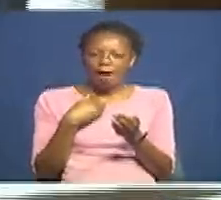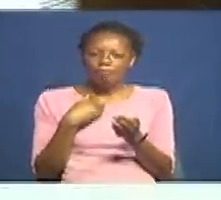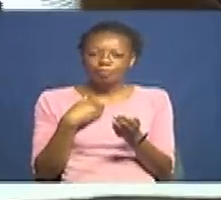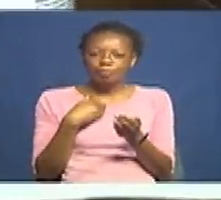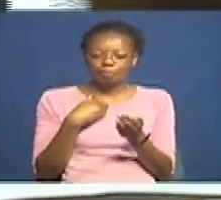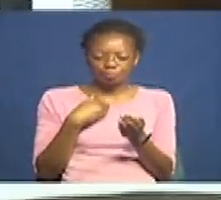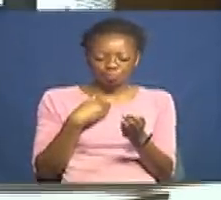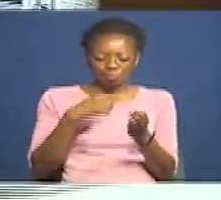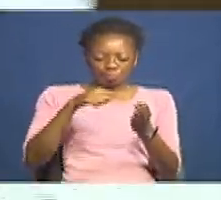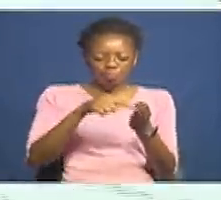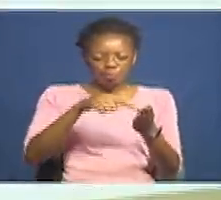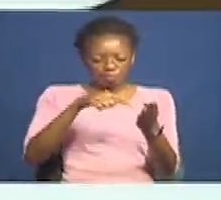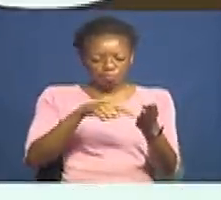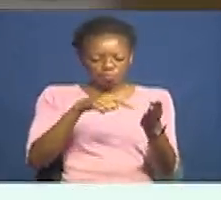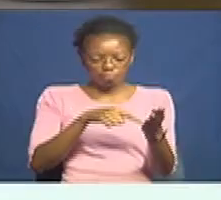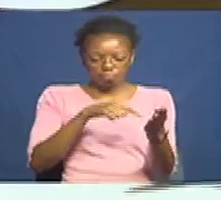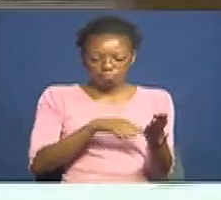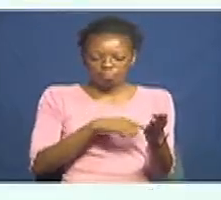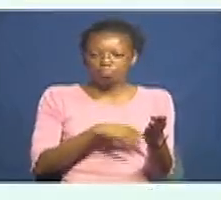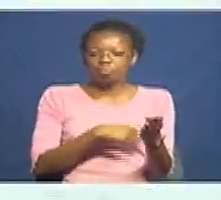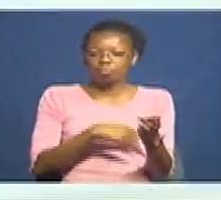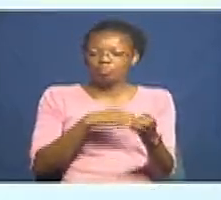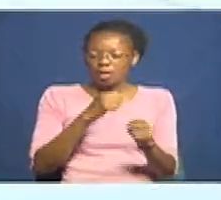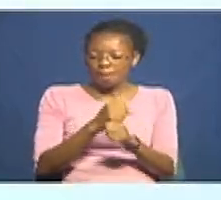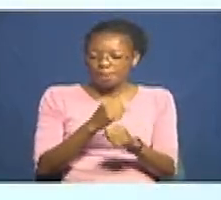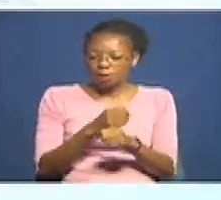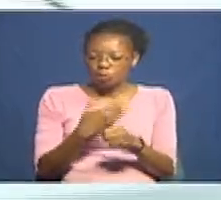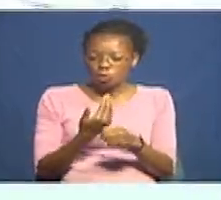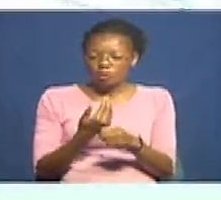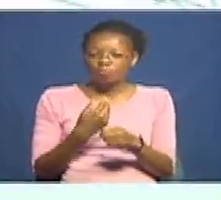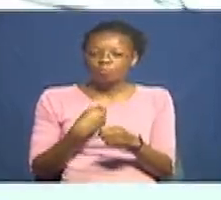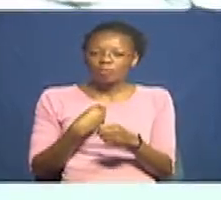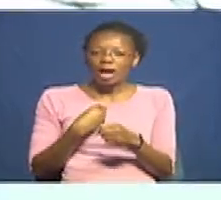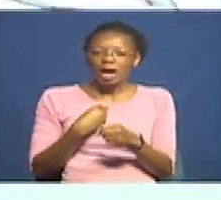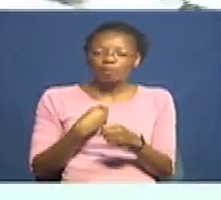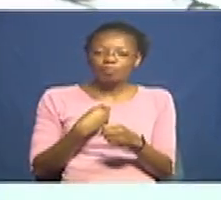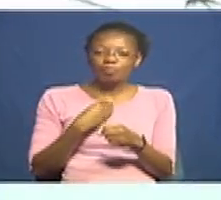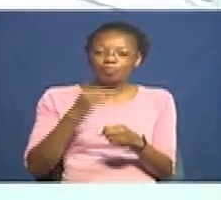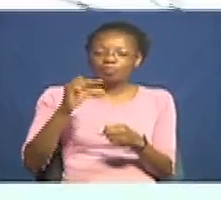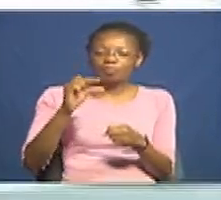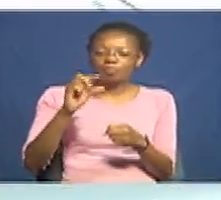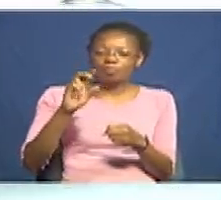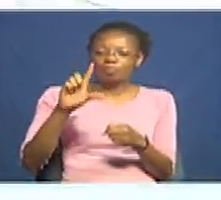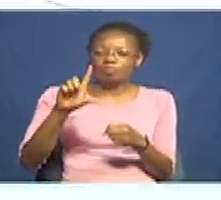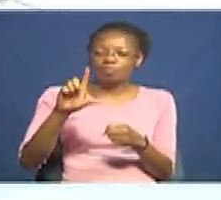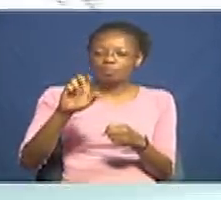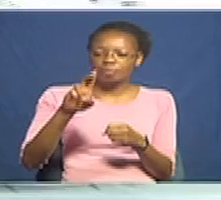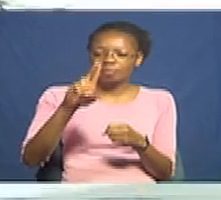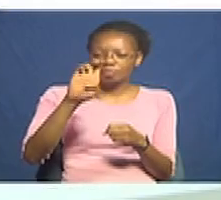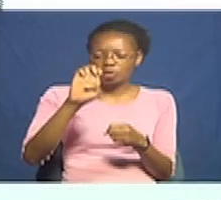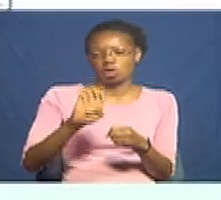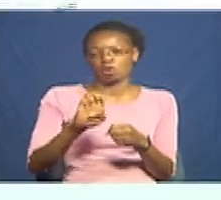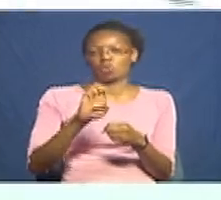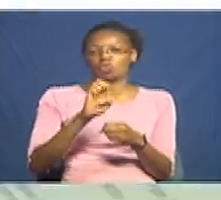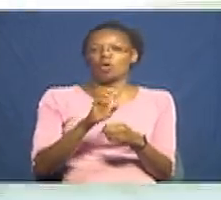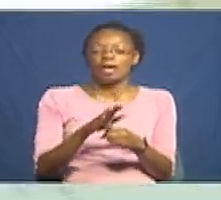ya tunatumia kustick kwa karatasi ili iweze kushika